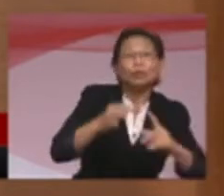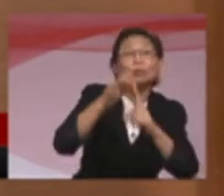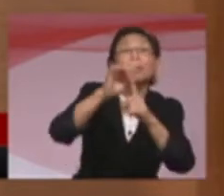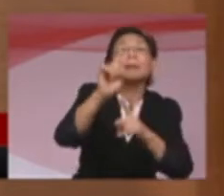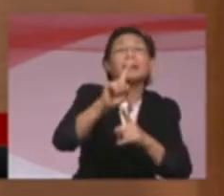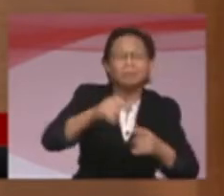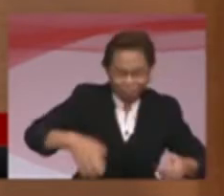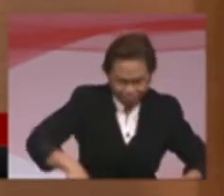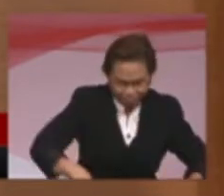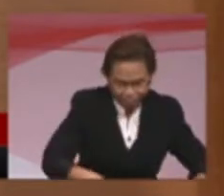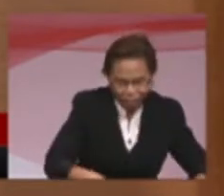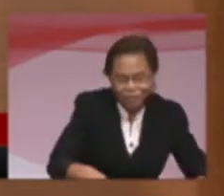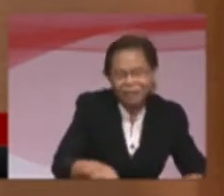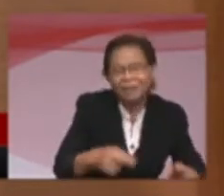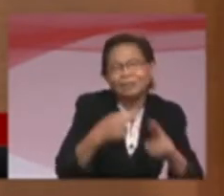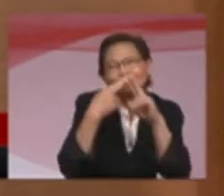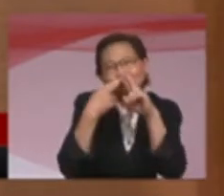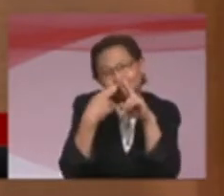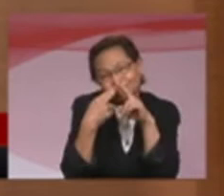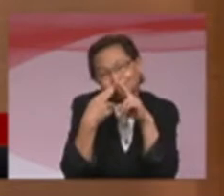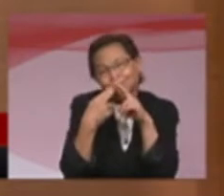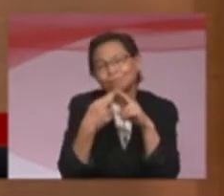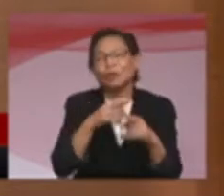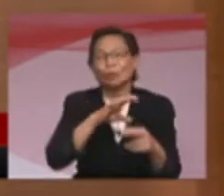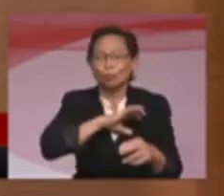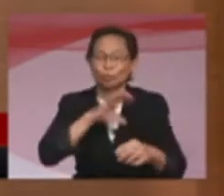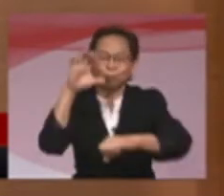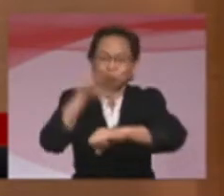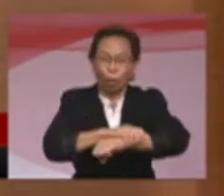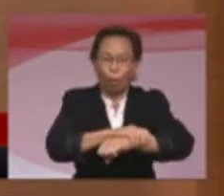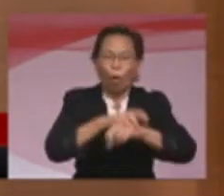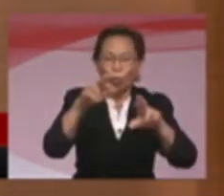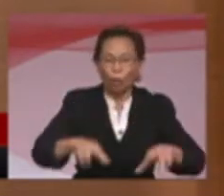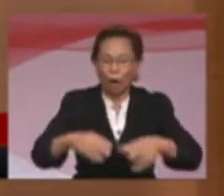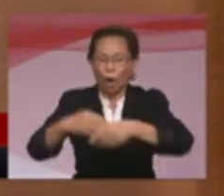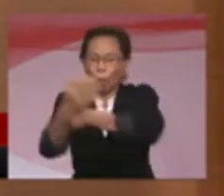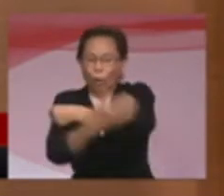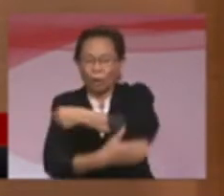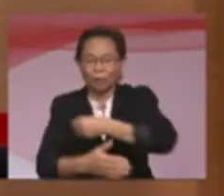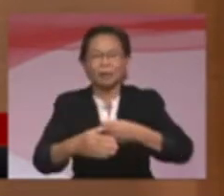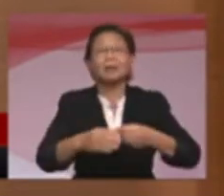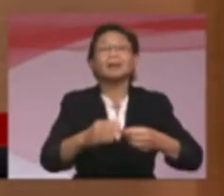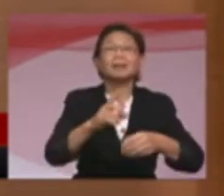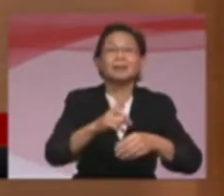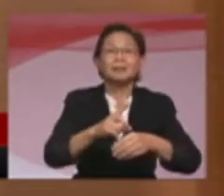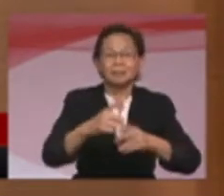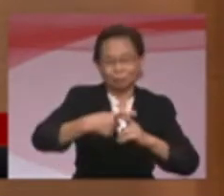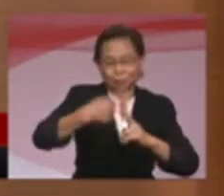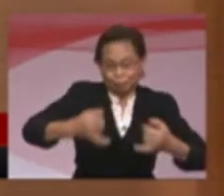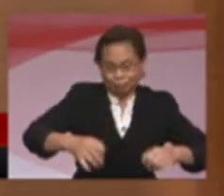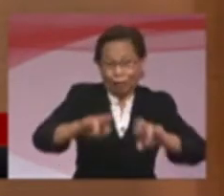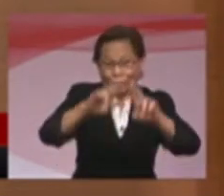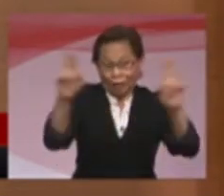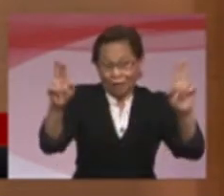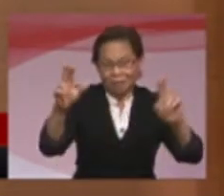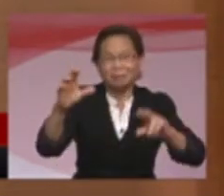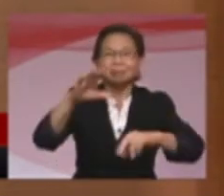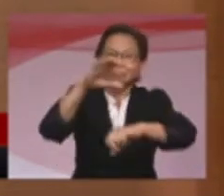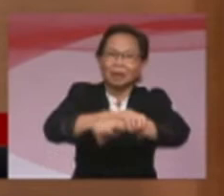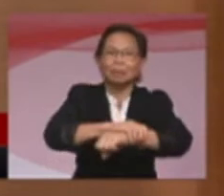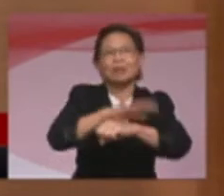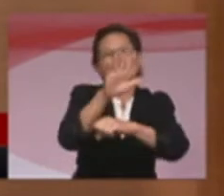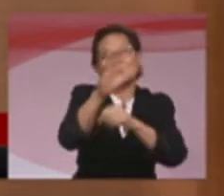berjaya menahan 5 warga negara asing di sekatan jalan raya ops benteng di atas